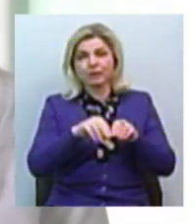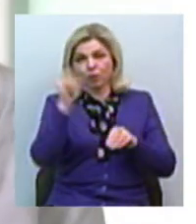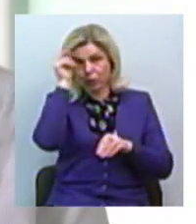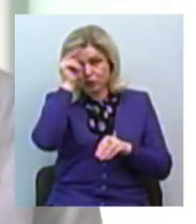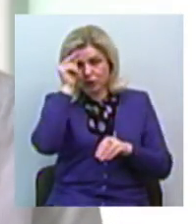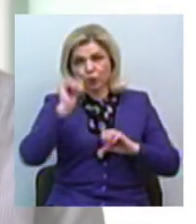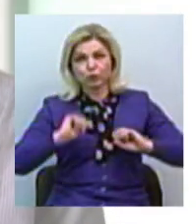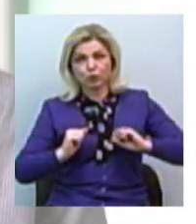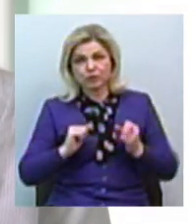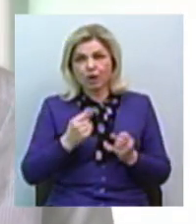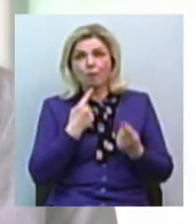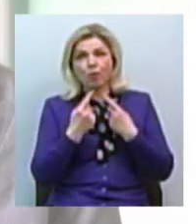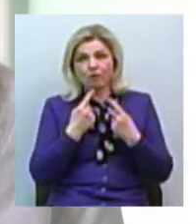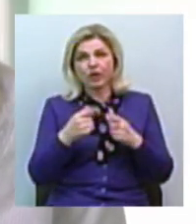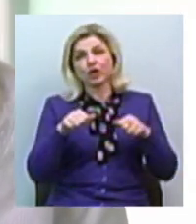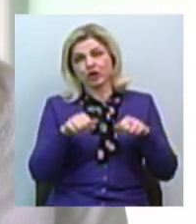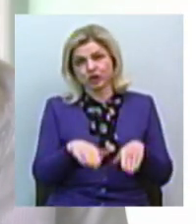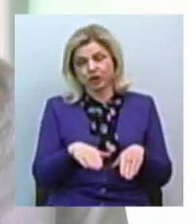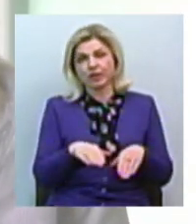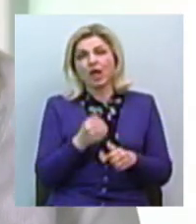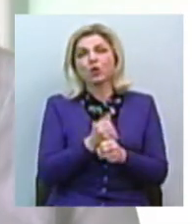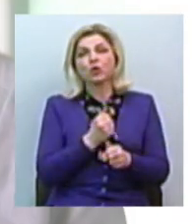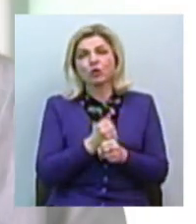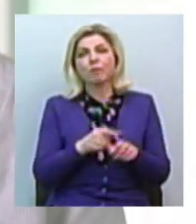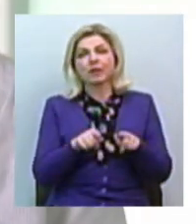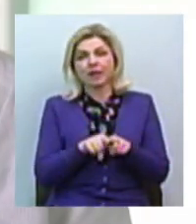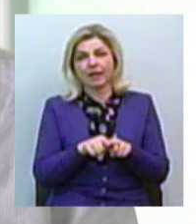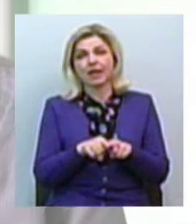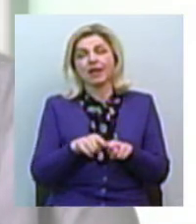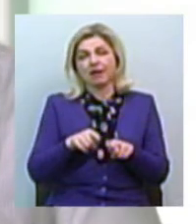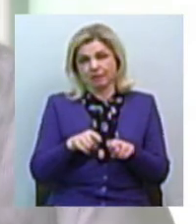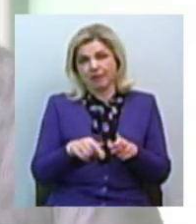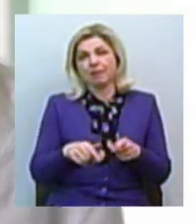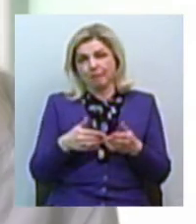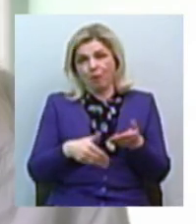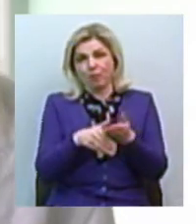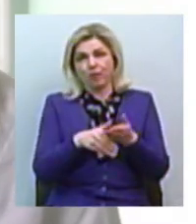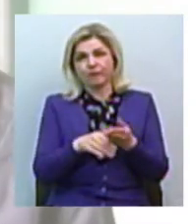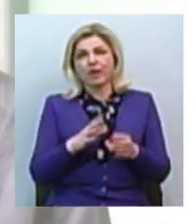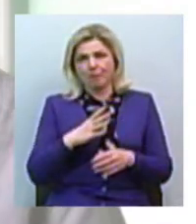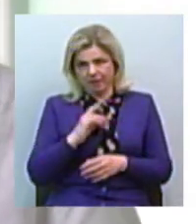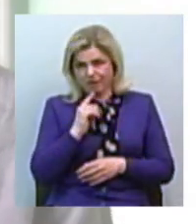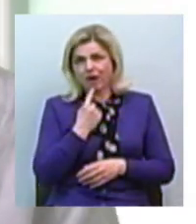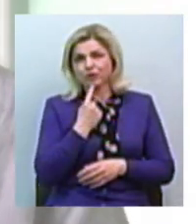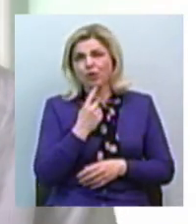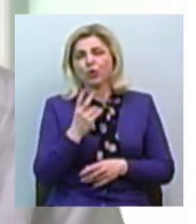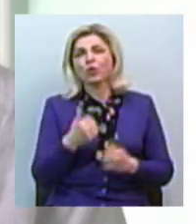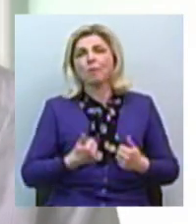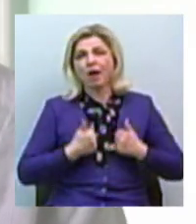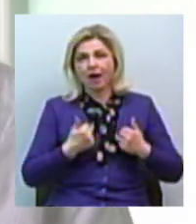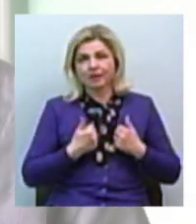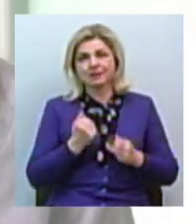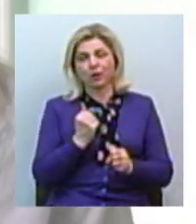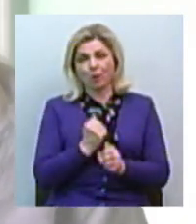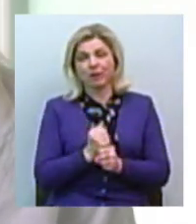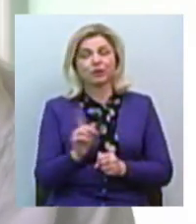друзями, поговорили і вирішили розробити такий застосунок. Це було важко, але ми намагалися робити